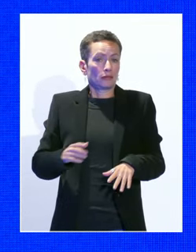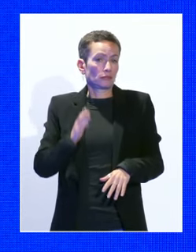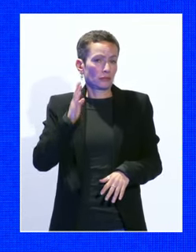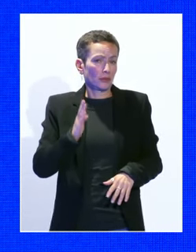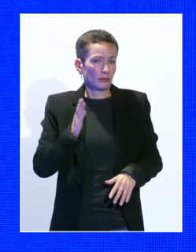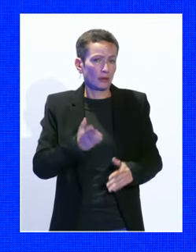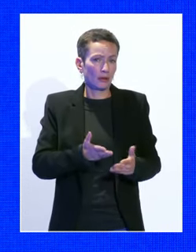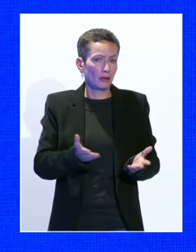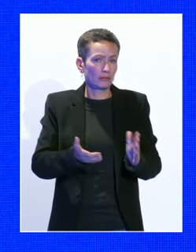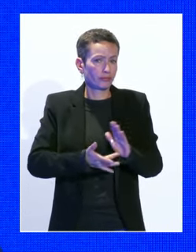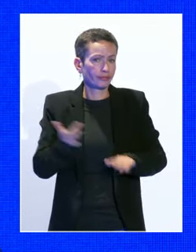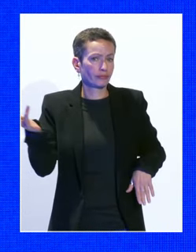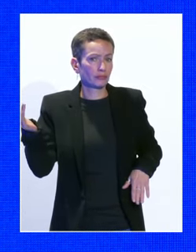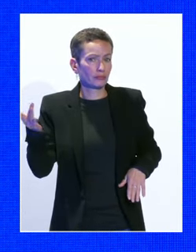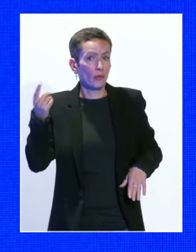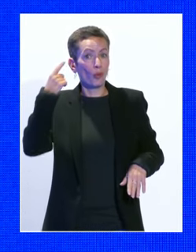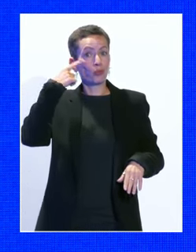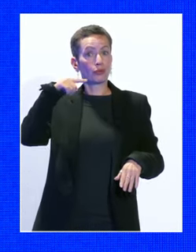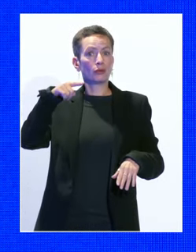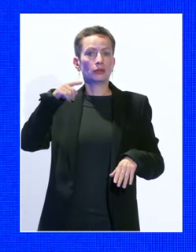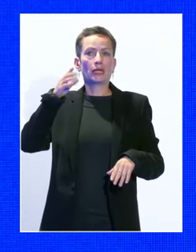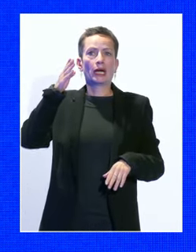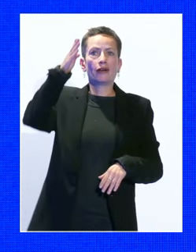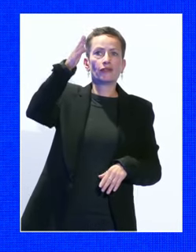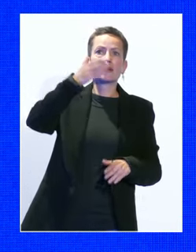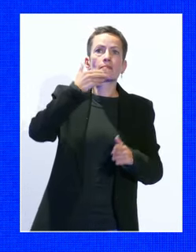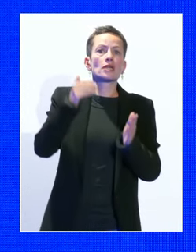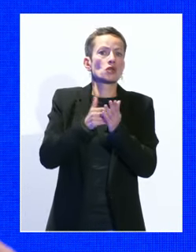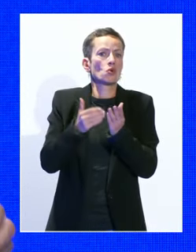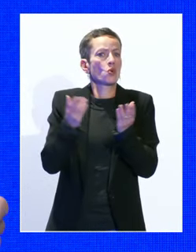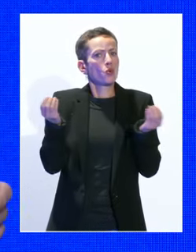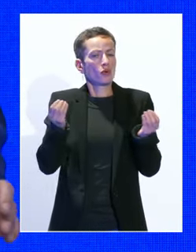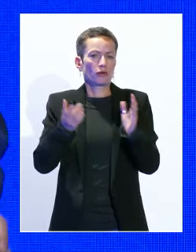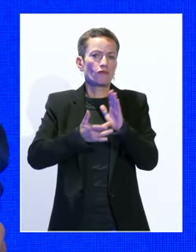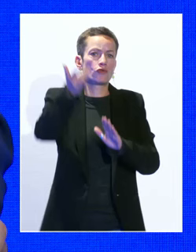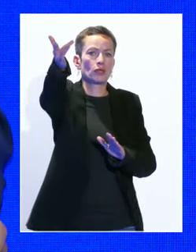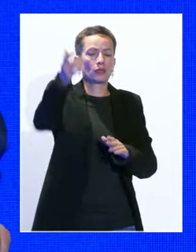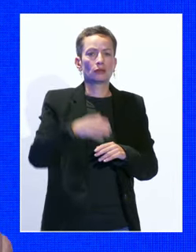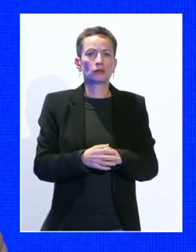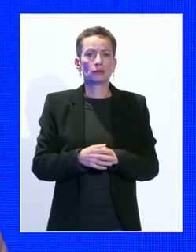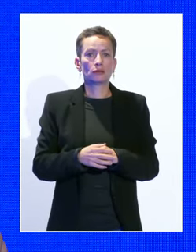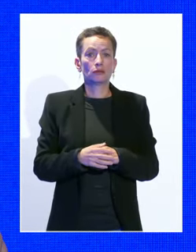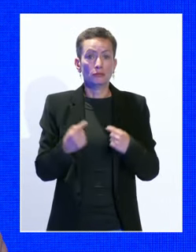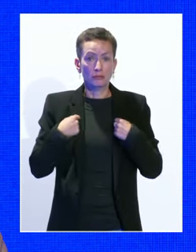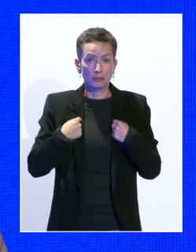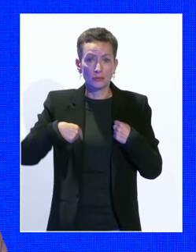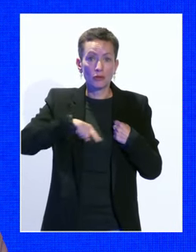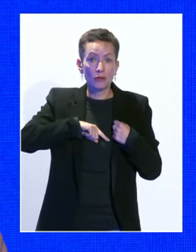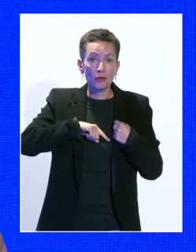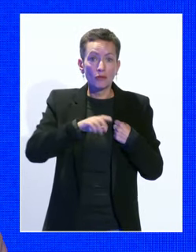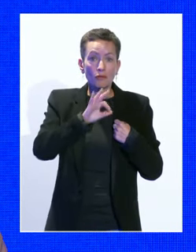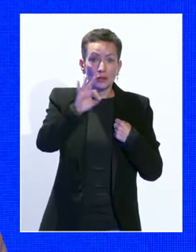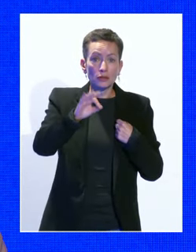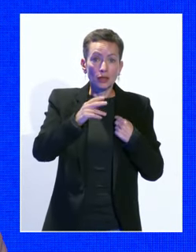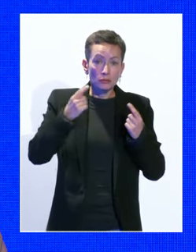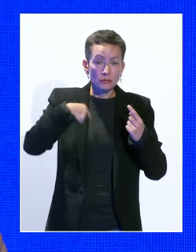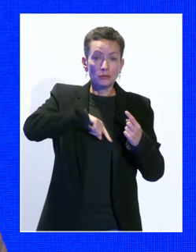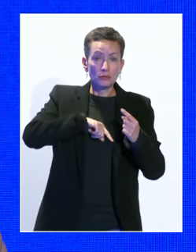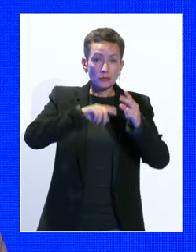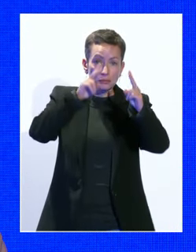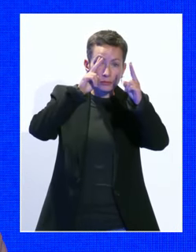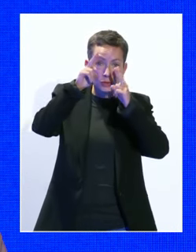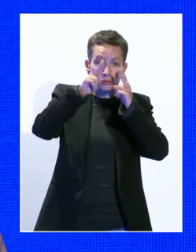de fuir pour aller trouver un avenir meilleur. C'est pas nous, Français, c'est pas nous, Bretons, c'est pas nous,